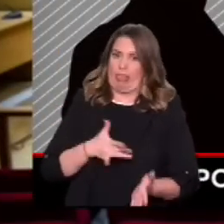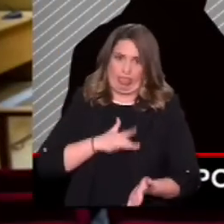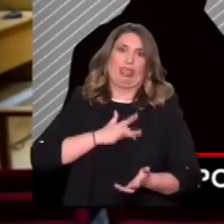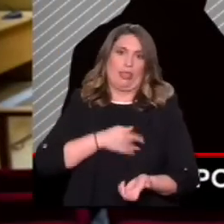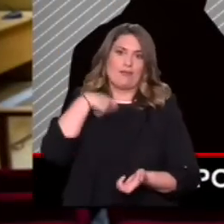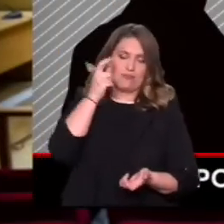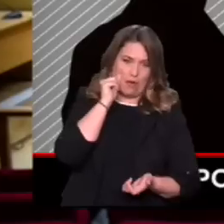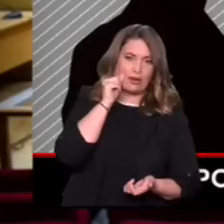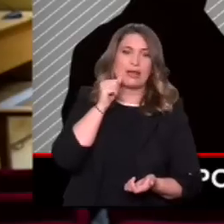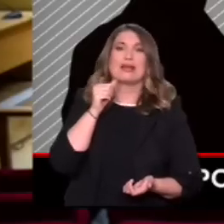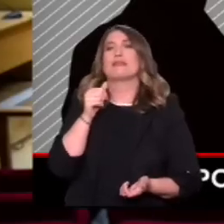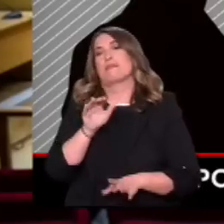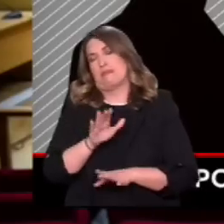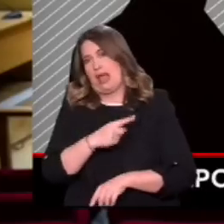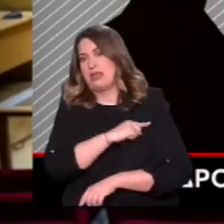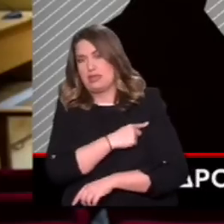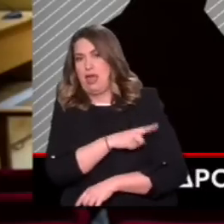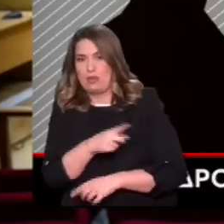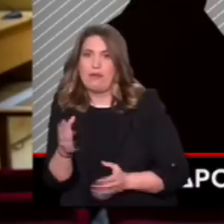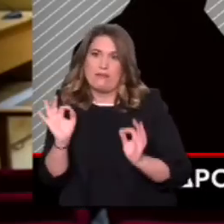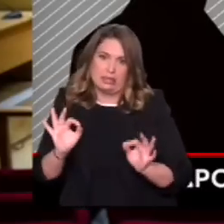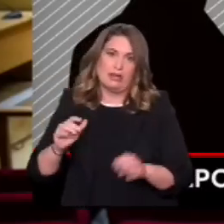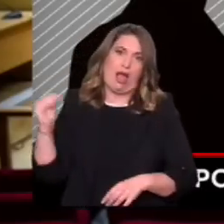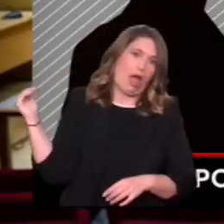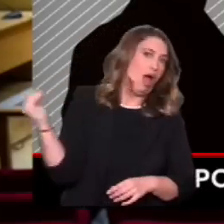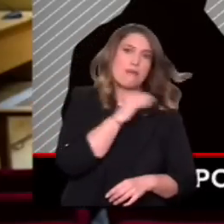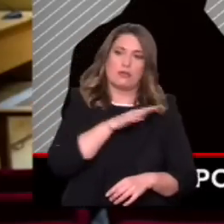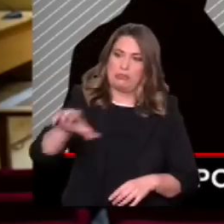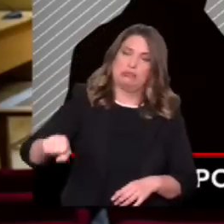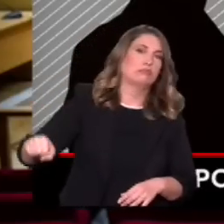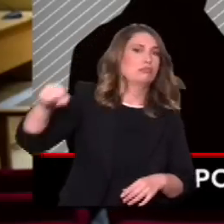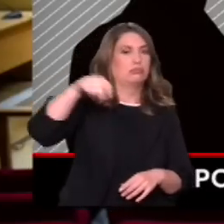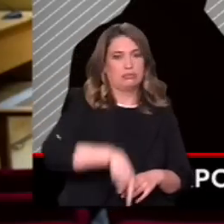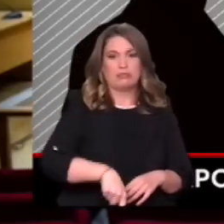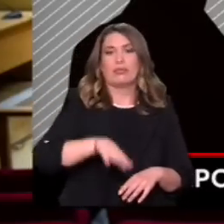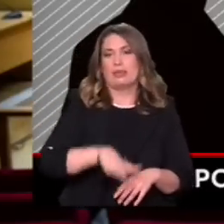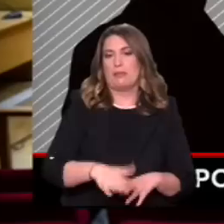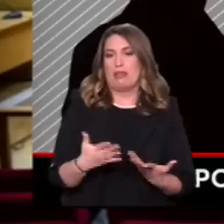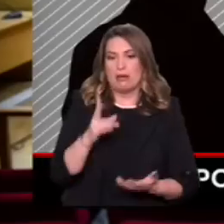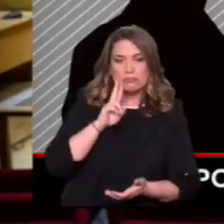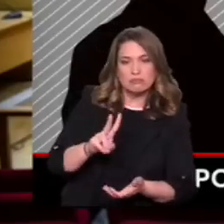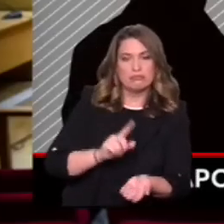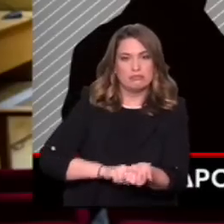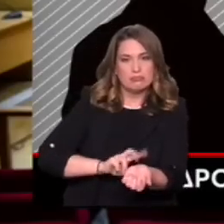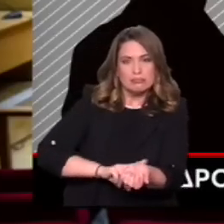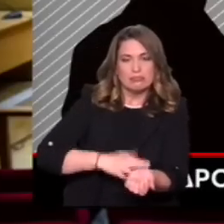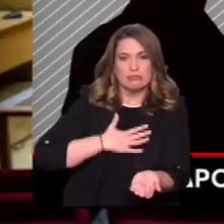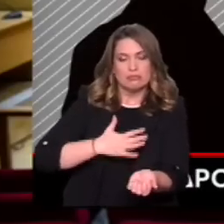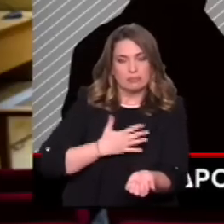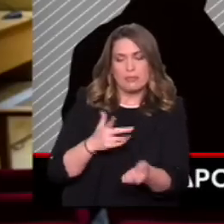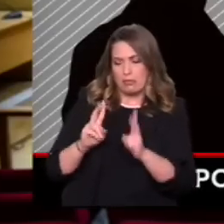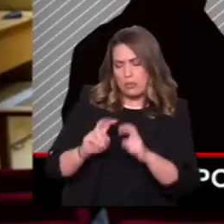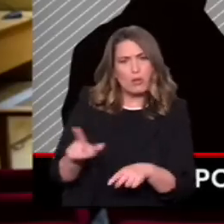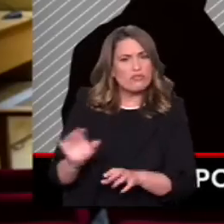γονείς αμέσως βουτάνε τα παιδιά και έρχονται αμέσως στο νοσοκομείο. Οι σφίξεις του παιδιού, το οξυγόνο του και η θερμοκρασία του ήταν